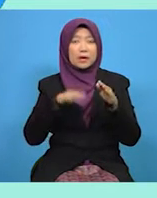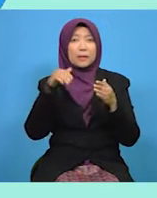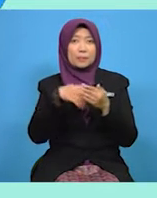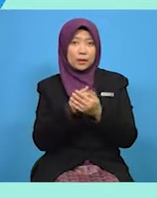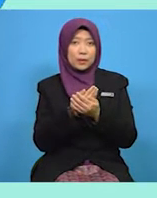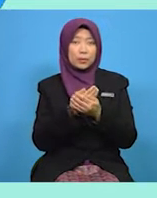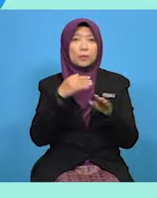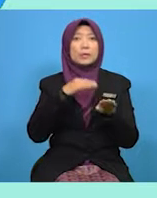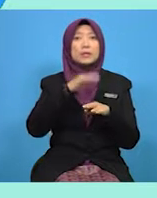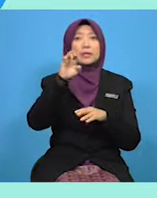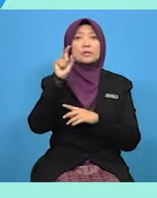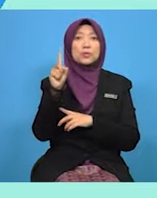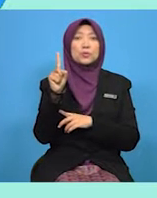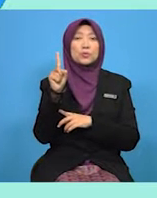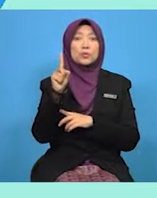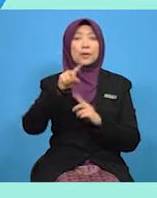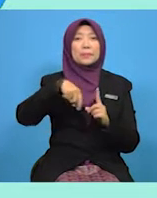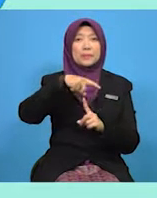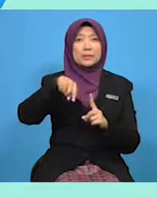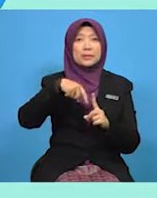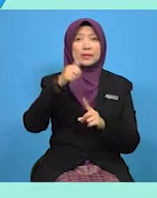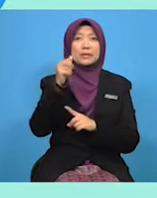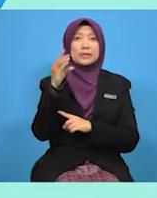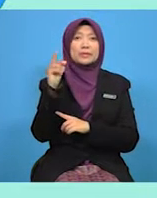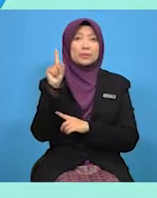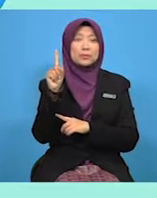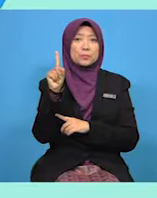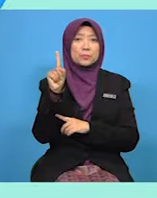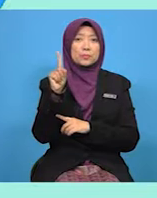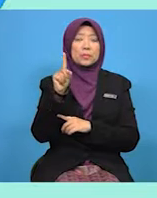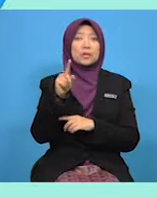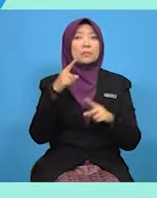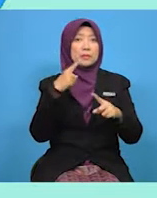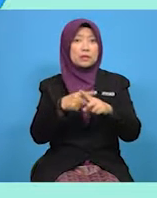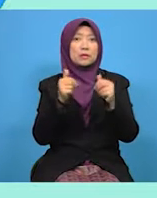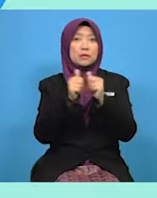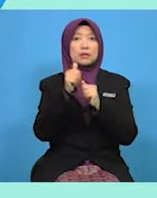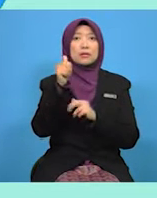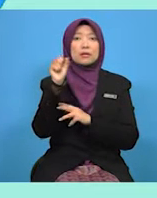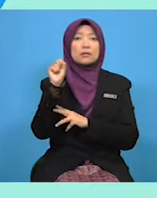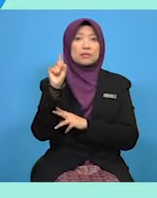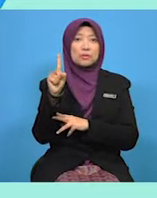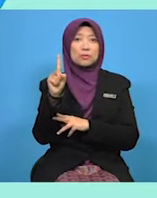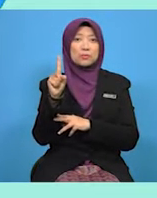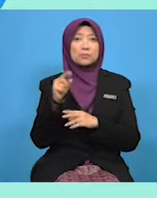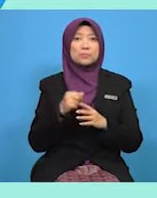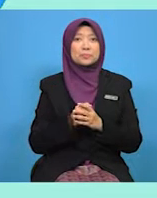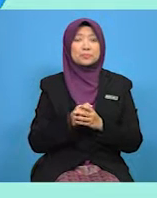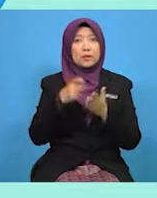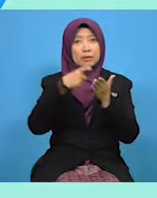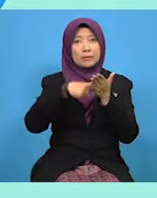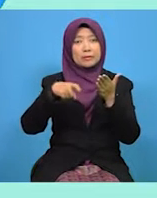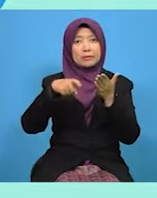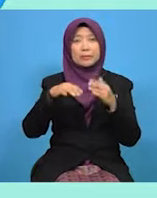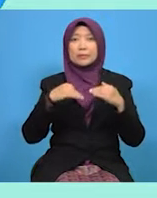Keseimbangan baru pada E1 apabila AD1 bersilang dengan AS1.